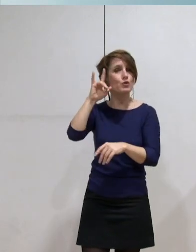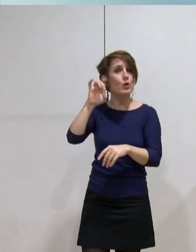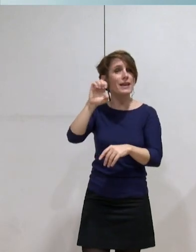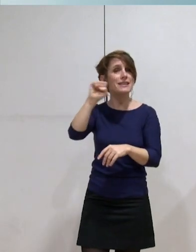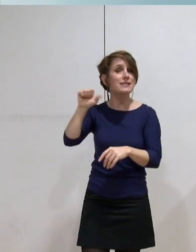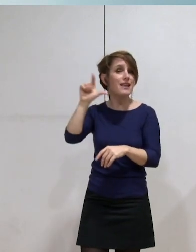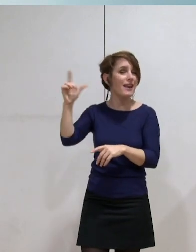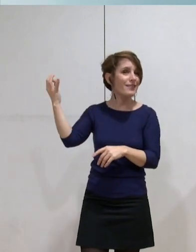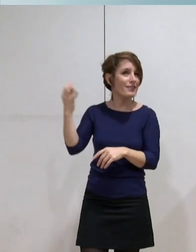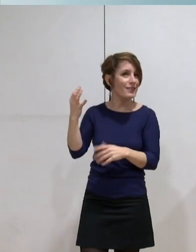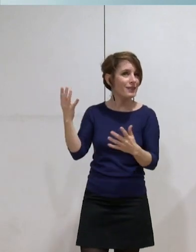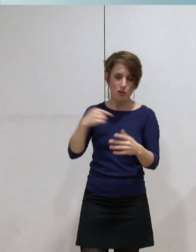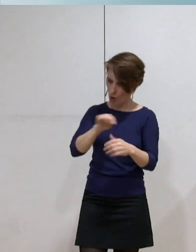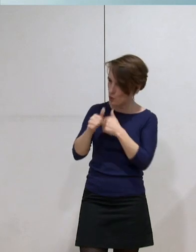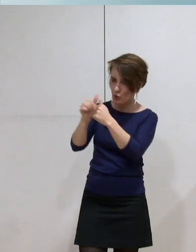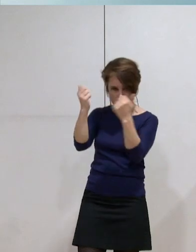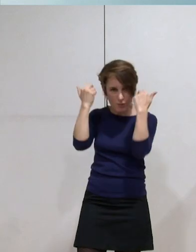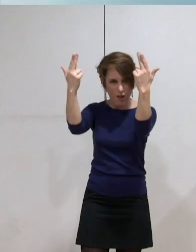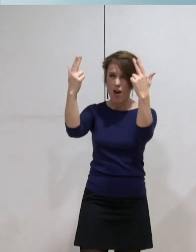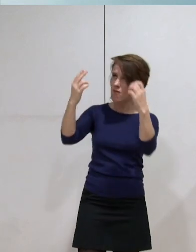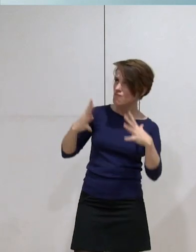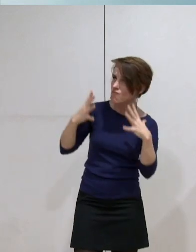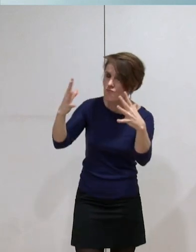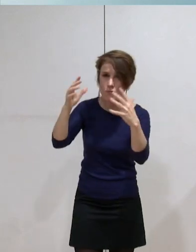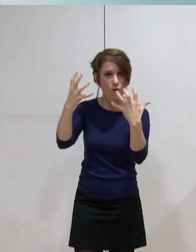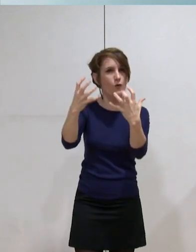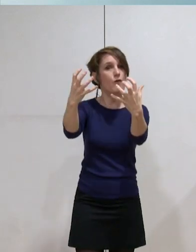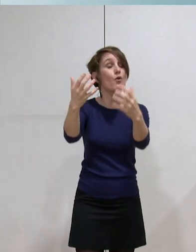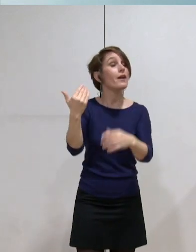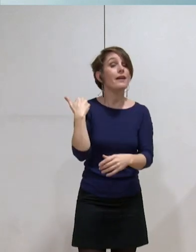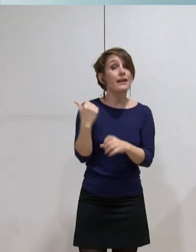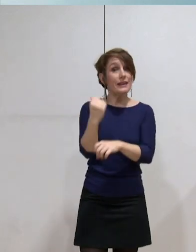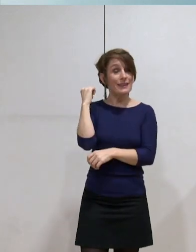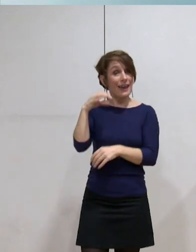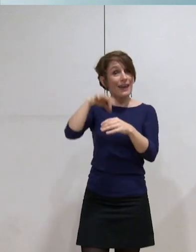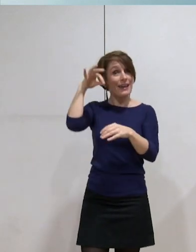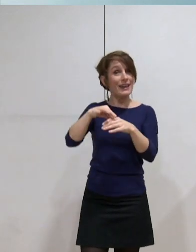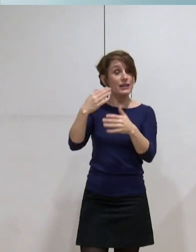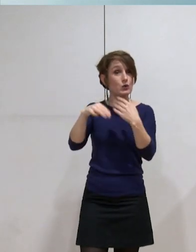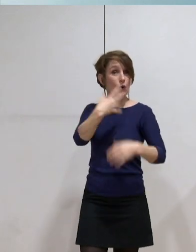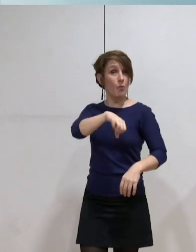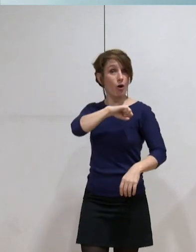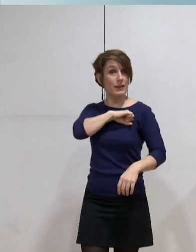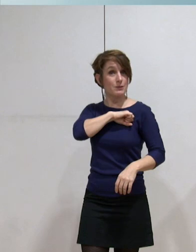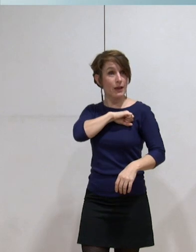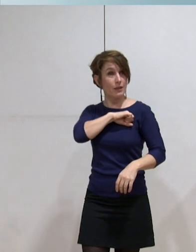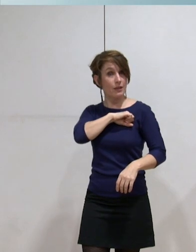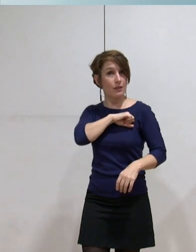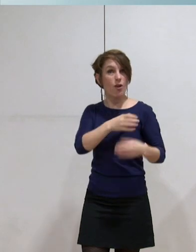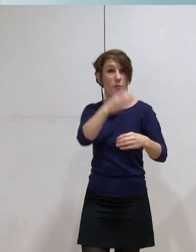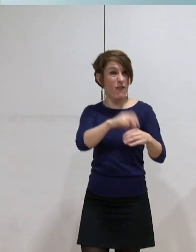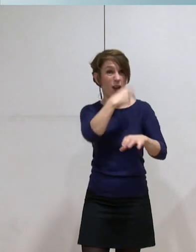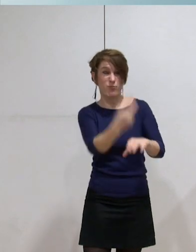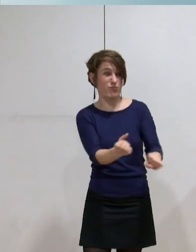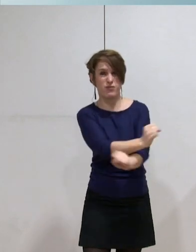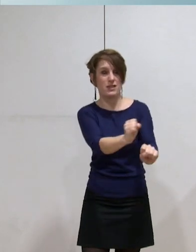Essel et finalement les élections également d'hier en Espagne nous ont montrer que